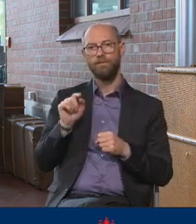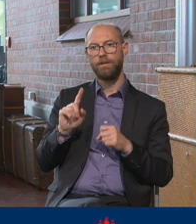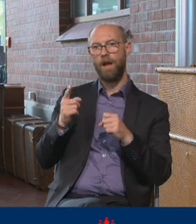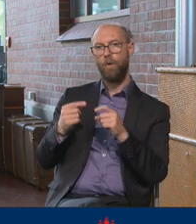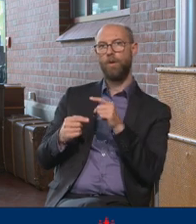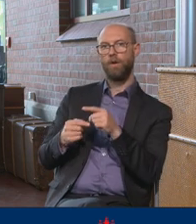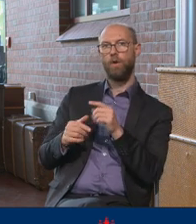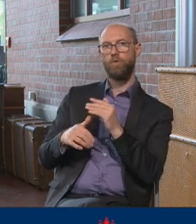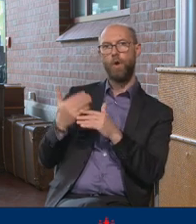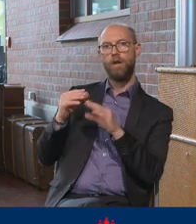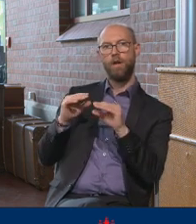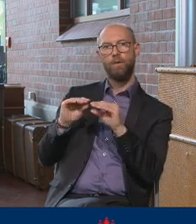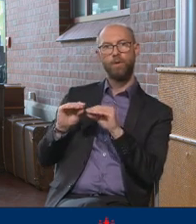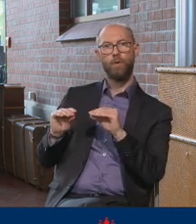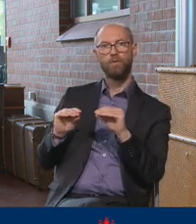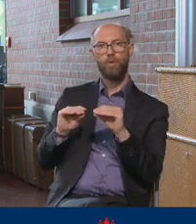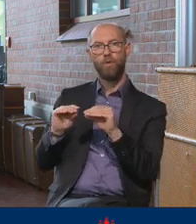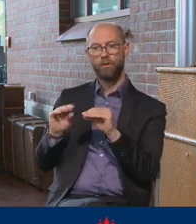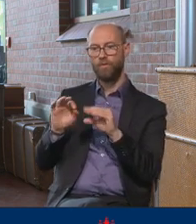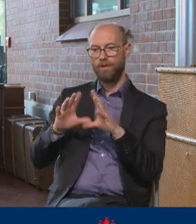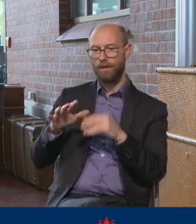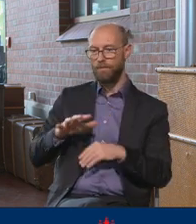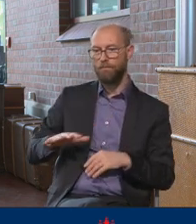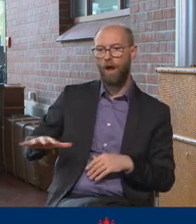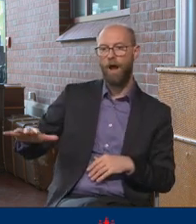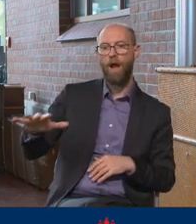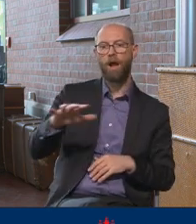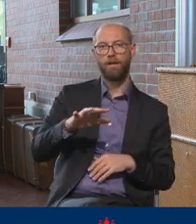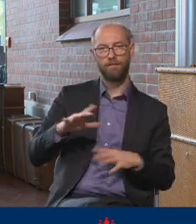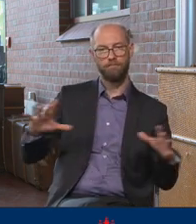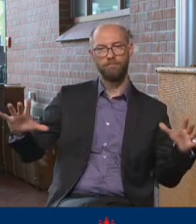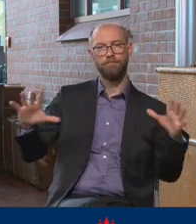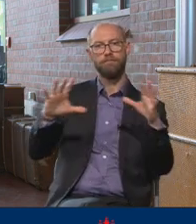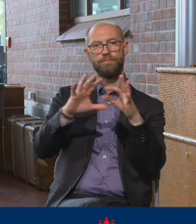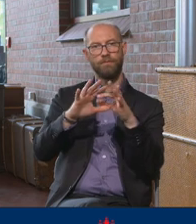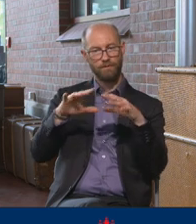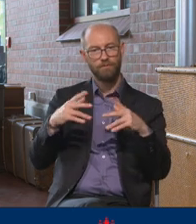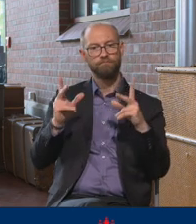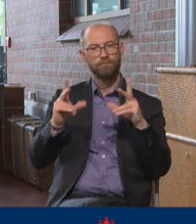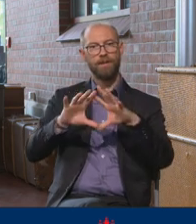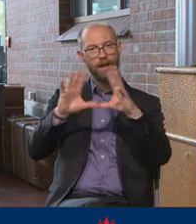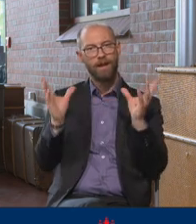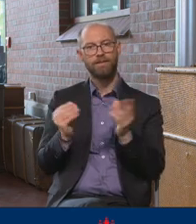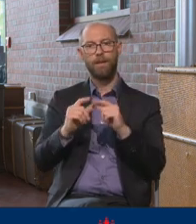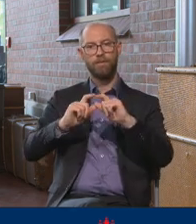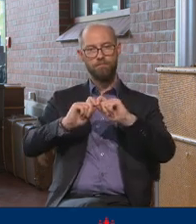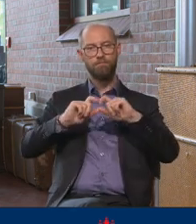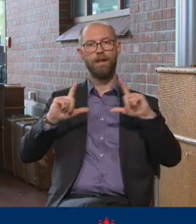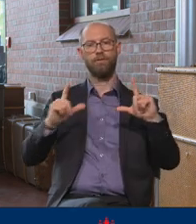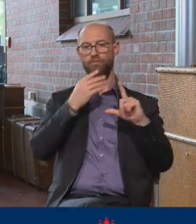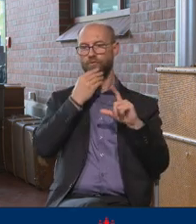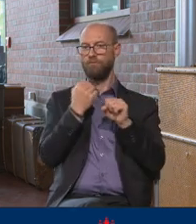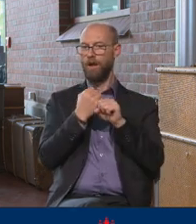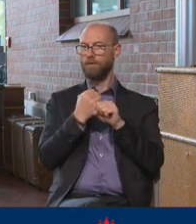nutzungen die den ganzen park eigentlich vervollständigen zuletzt noch ein paar bilder